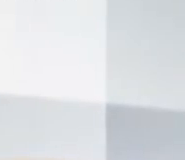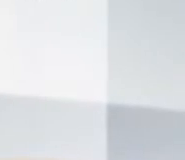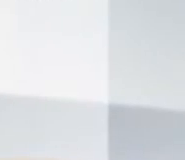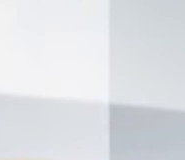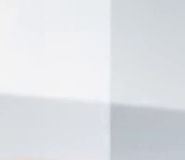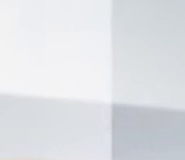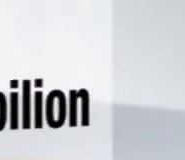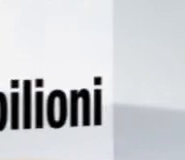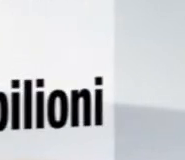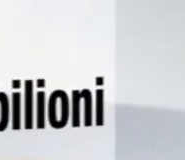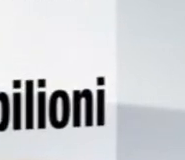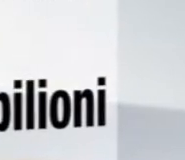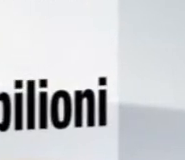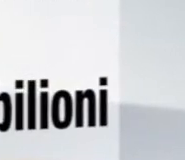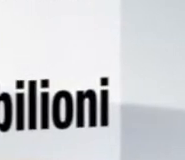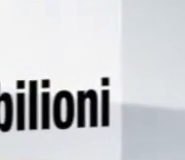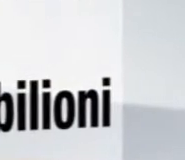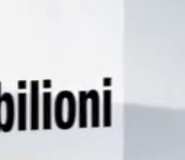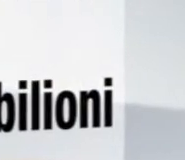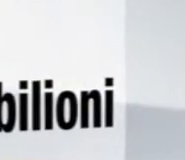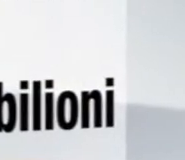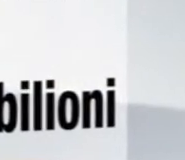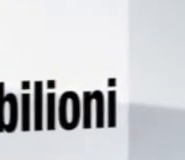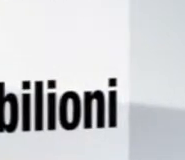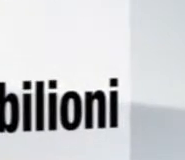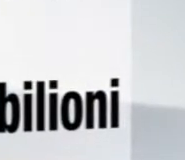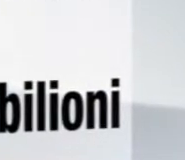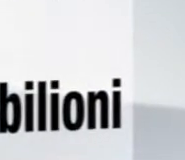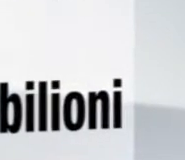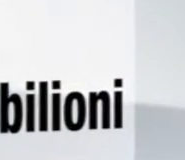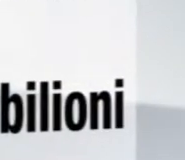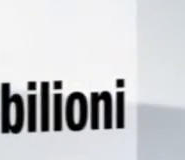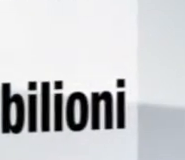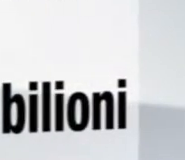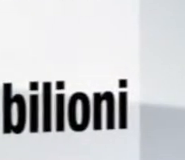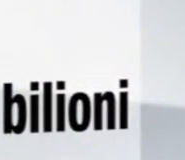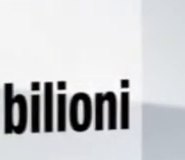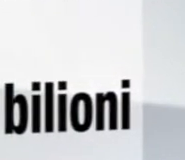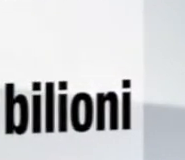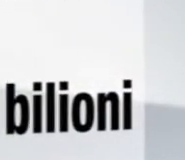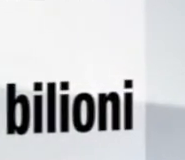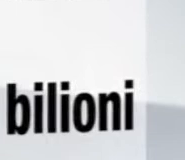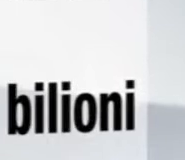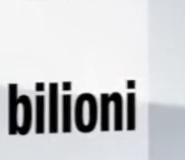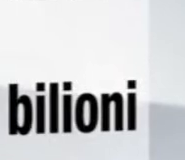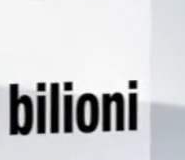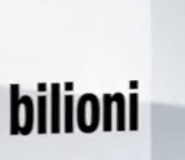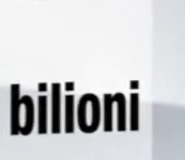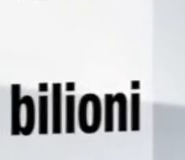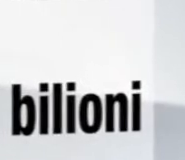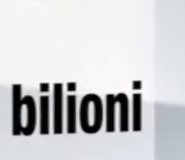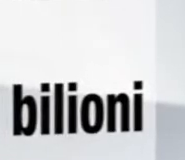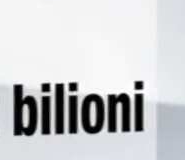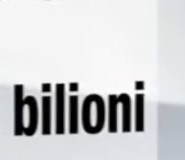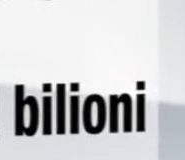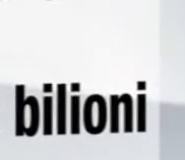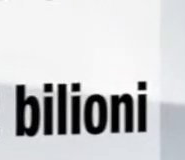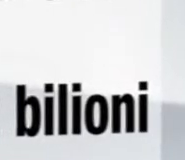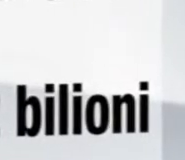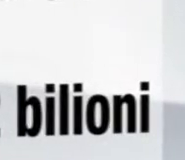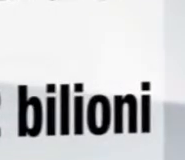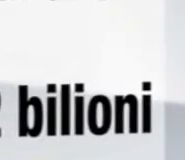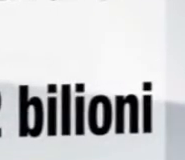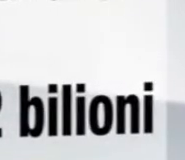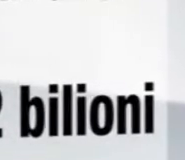44.3 zilizoibiwa kutoka kwa umma na kufungua kesi za kurejesha mahakamani ndani ya miaka 5. Mali